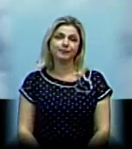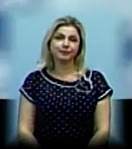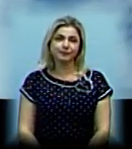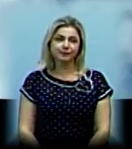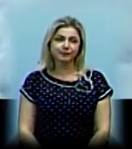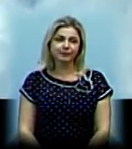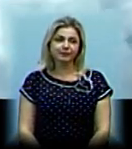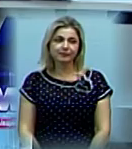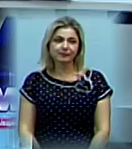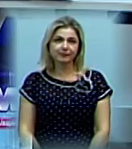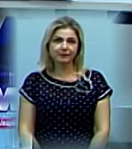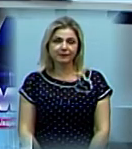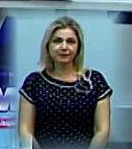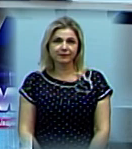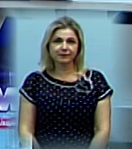Миколаївщини.